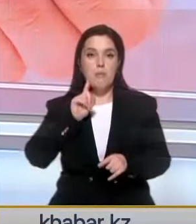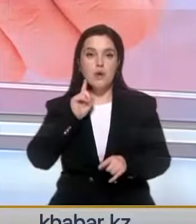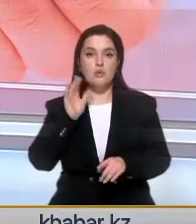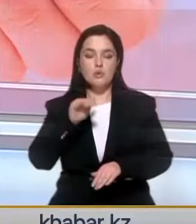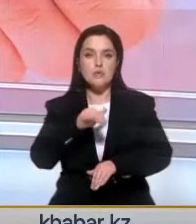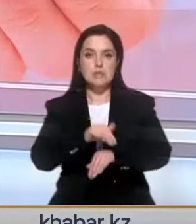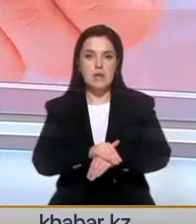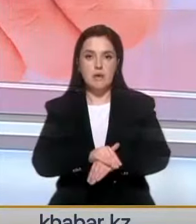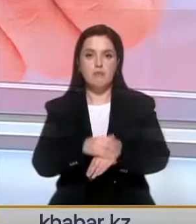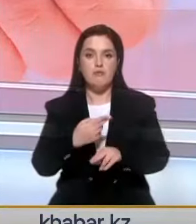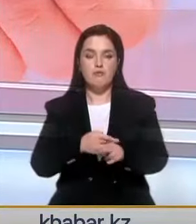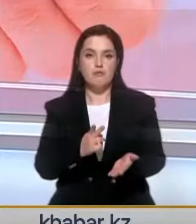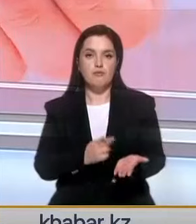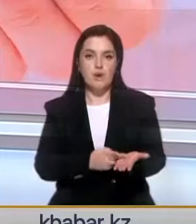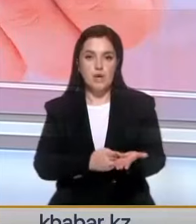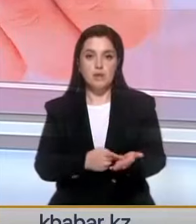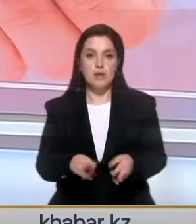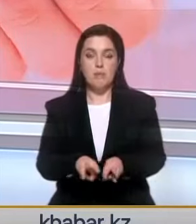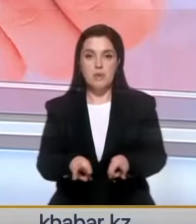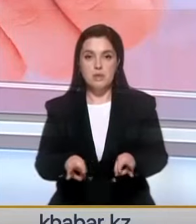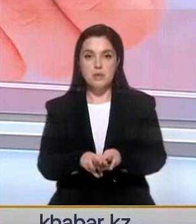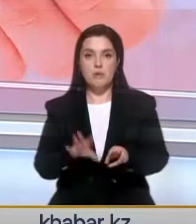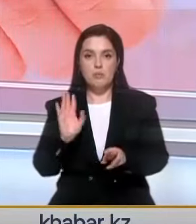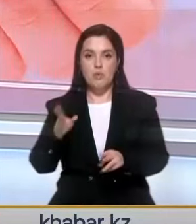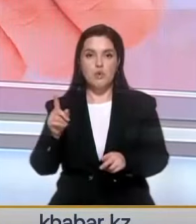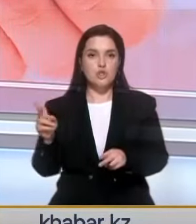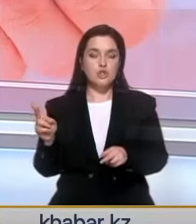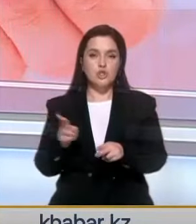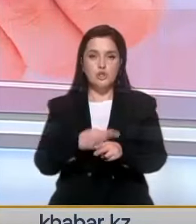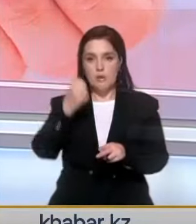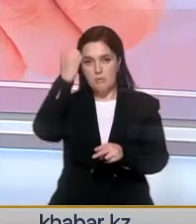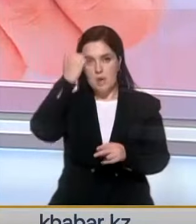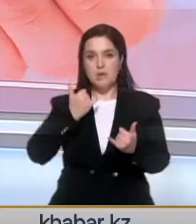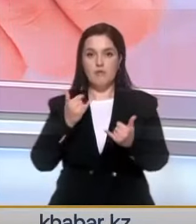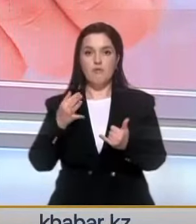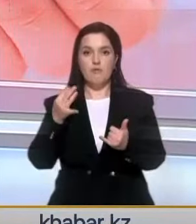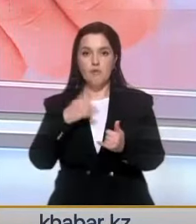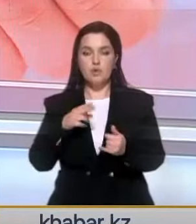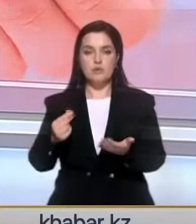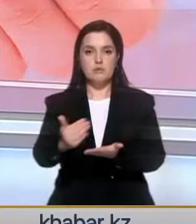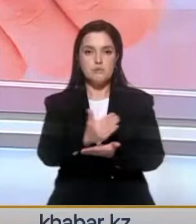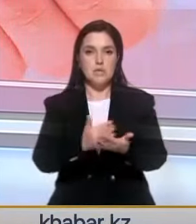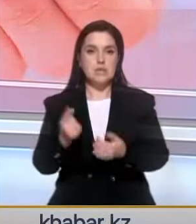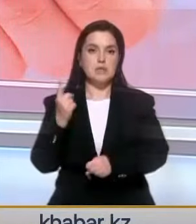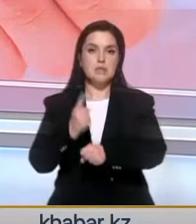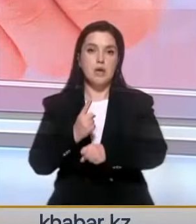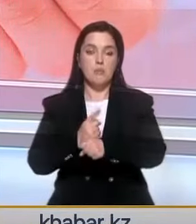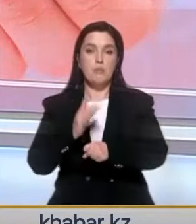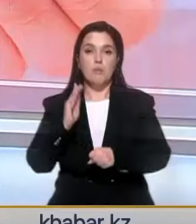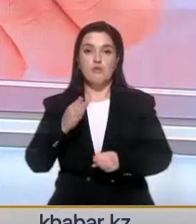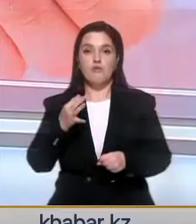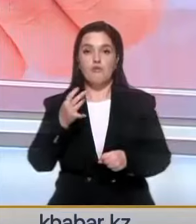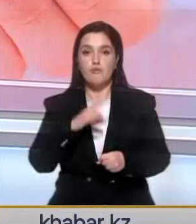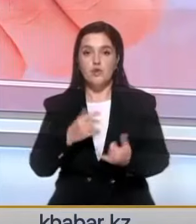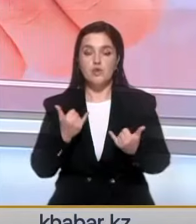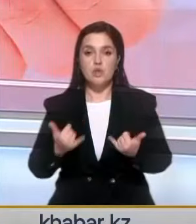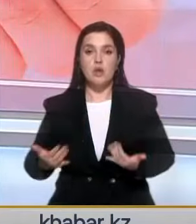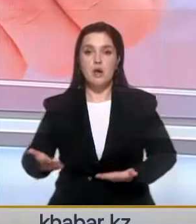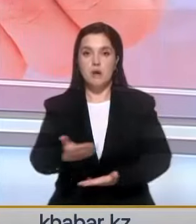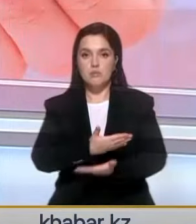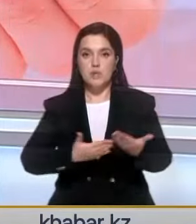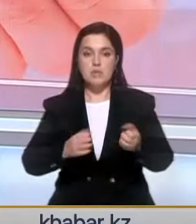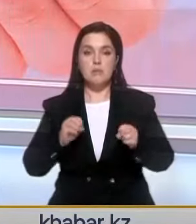только зафиксированные факты теперь в правительстве заговорили о лишении благотворительных фондов возможности сборов средств к тому же вопросы фондов сейчас